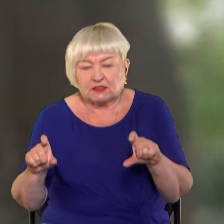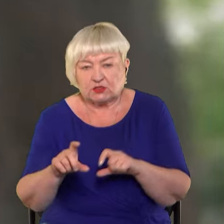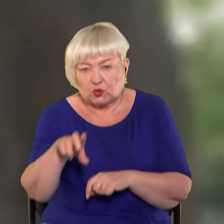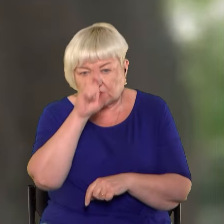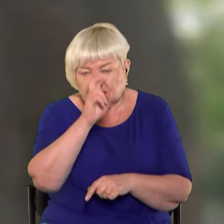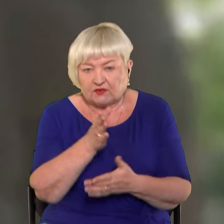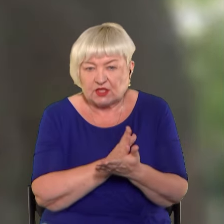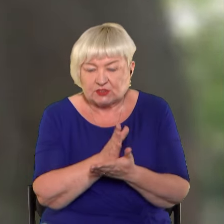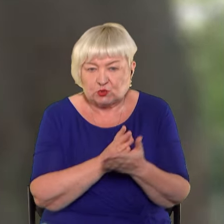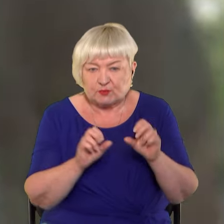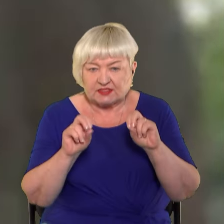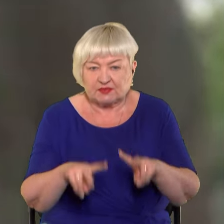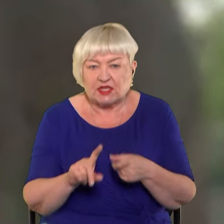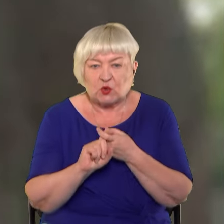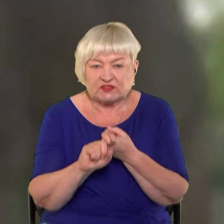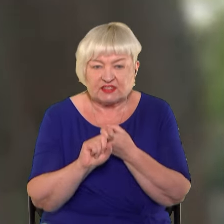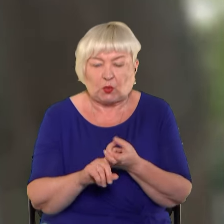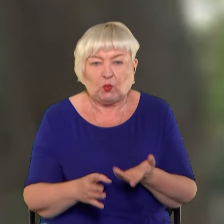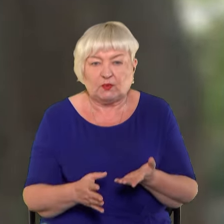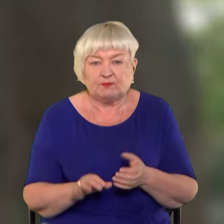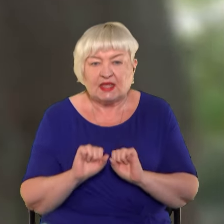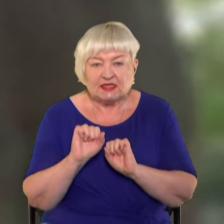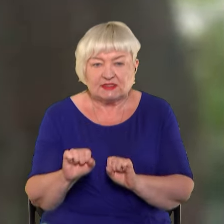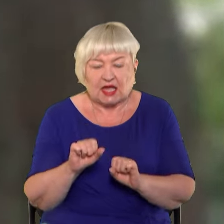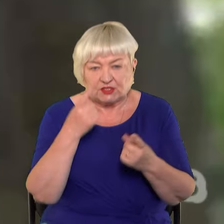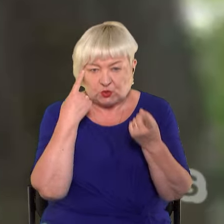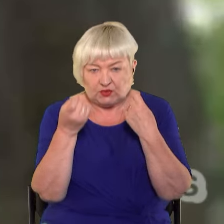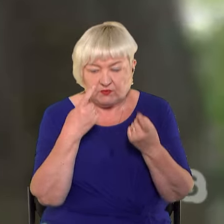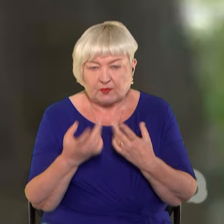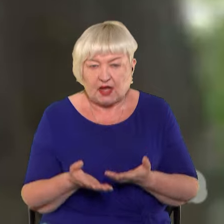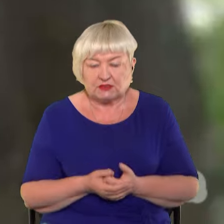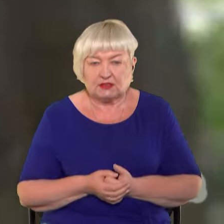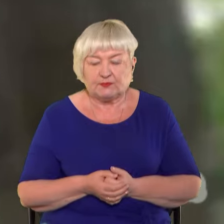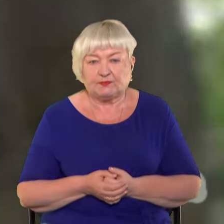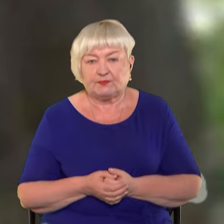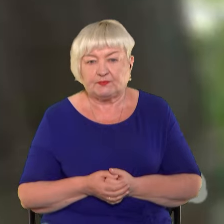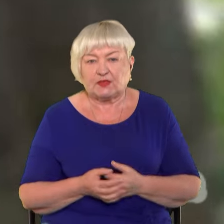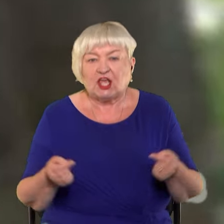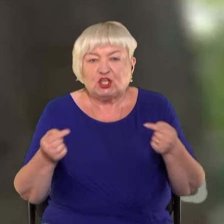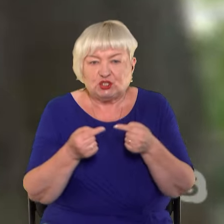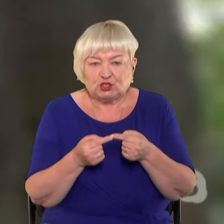Державна служба спеціального зв'язку та захисту інформації,